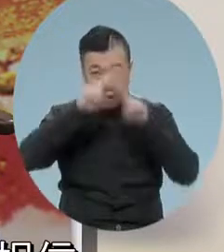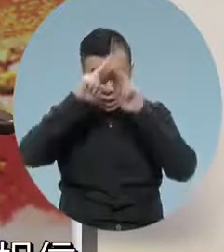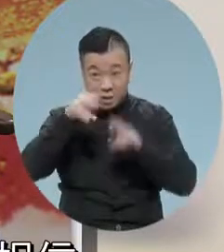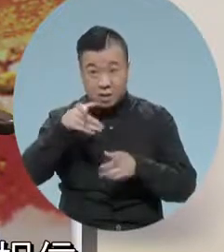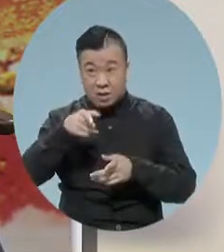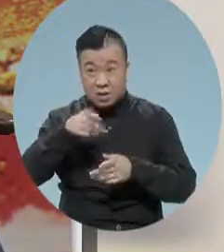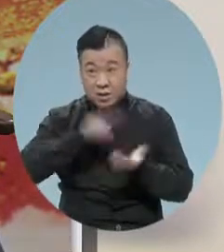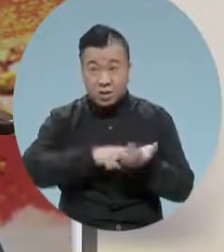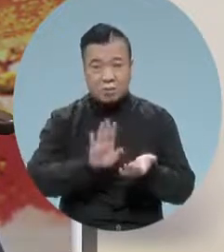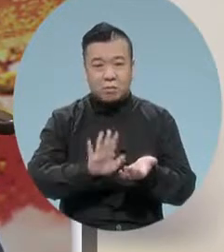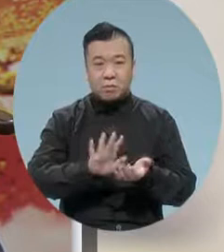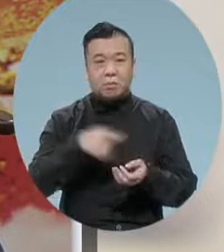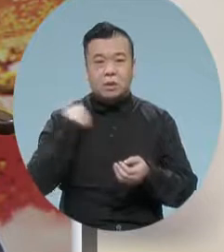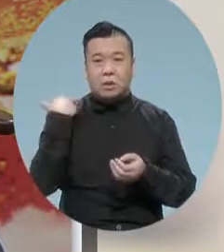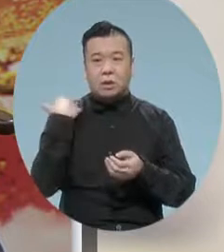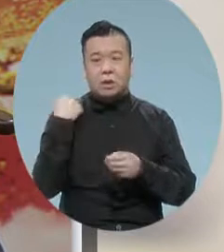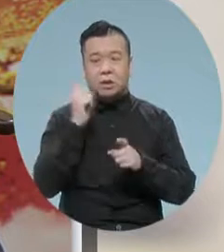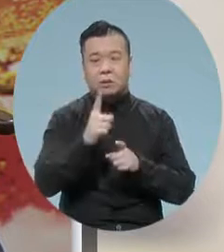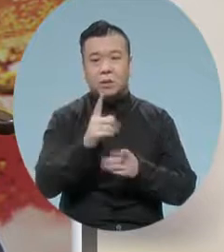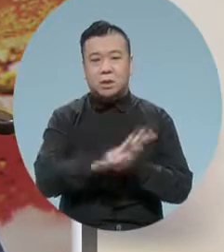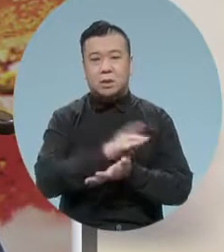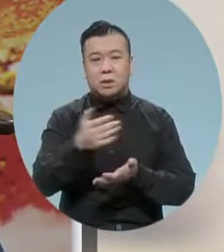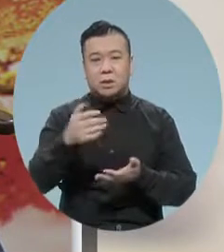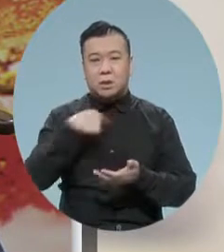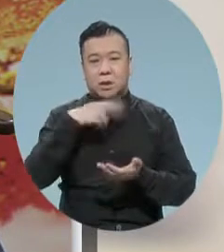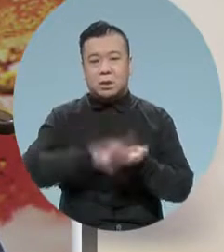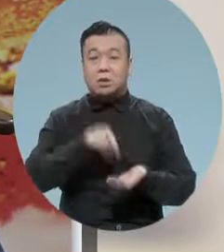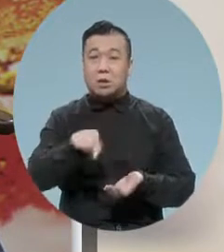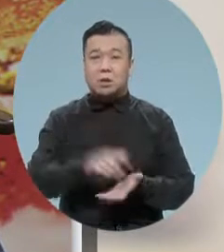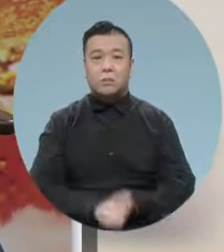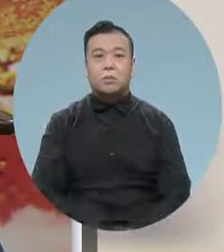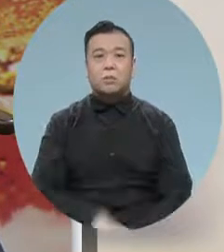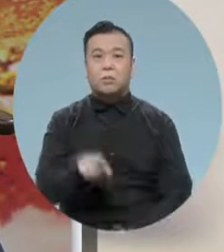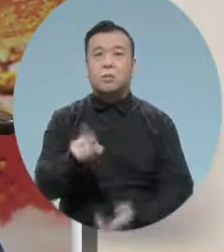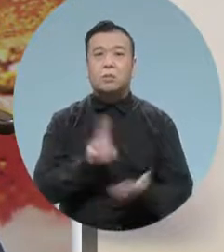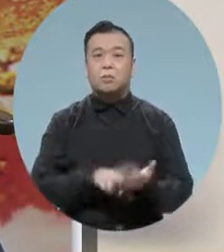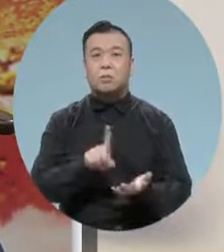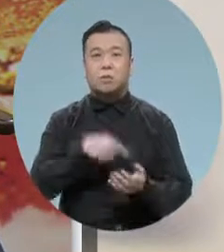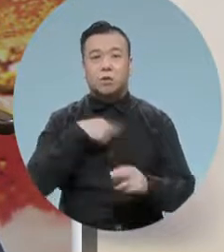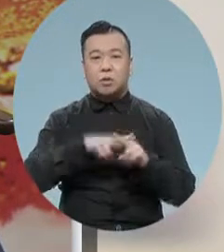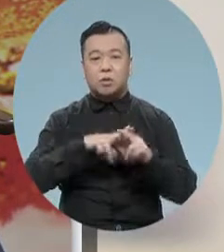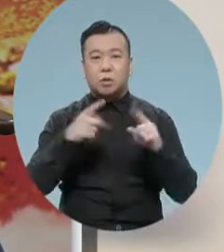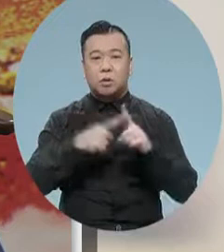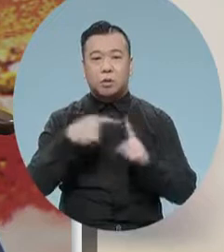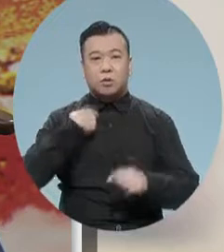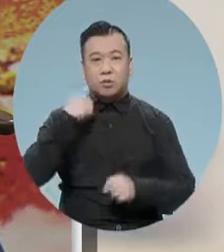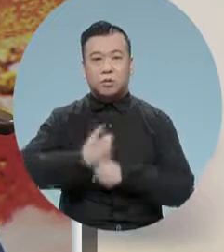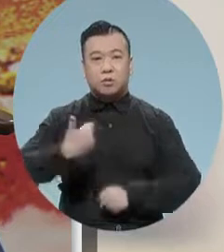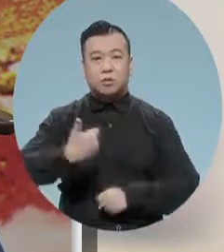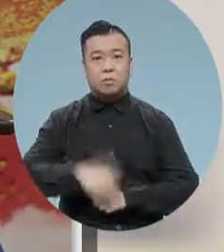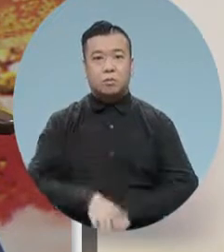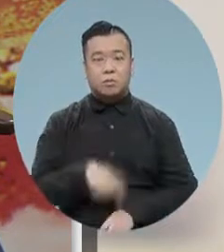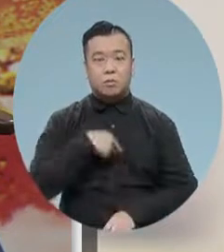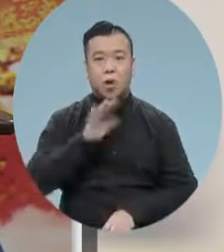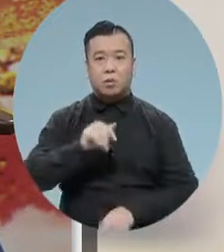啊嘛，係100年前嘅中國共產黨信啊嘛。佢信我哋中國人係得嘅，我係可以